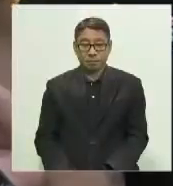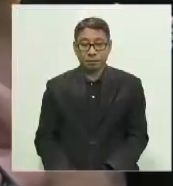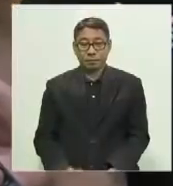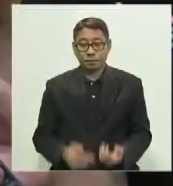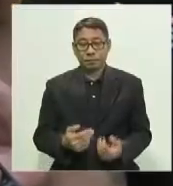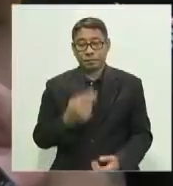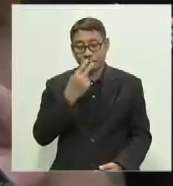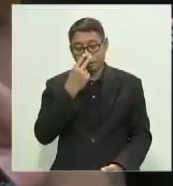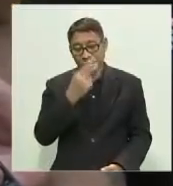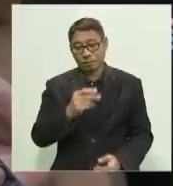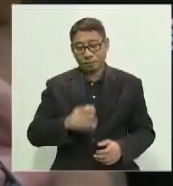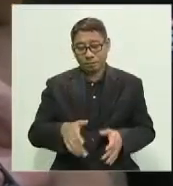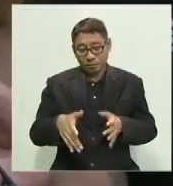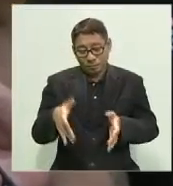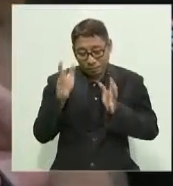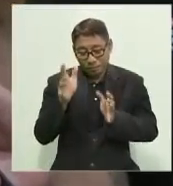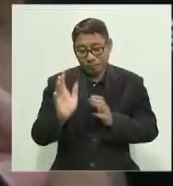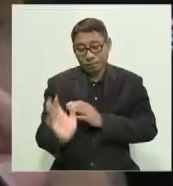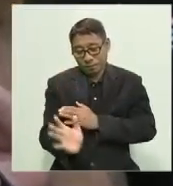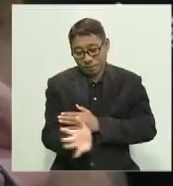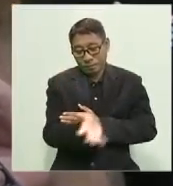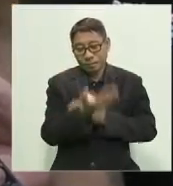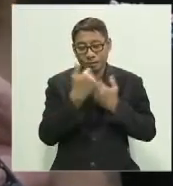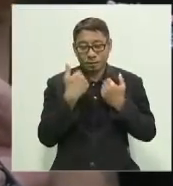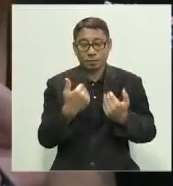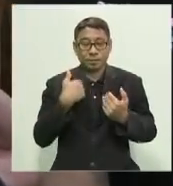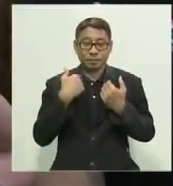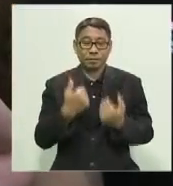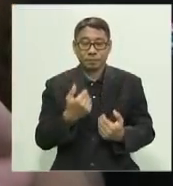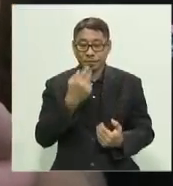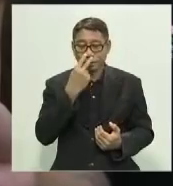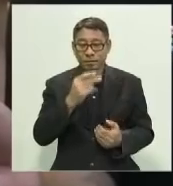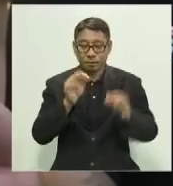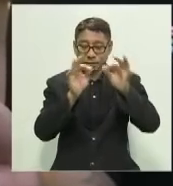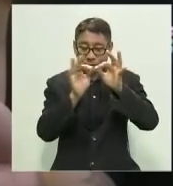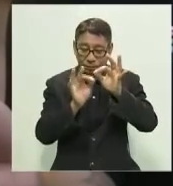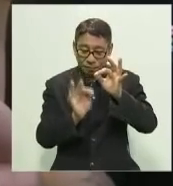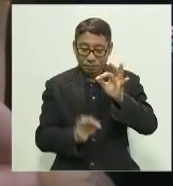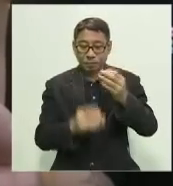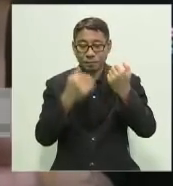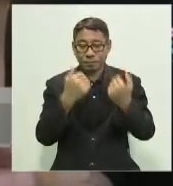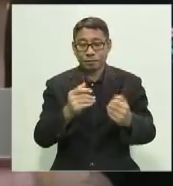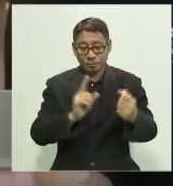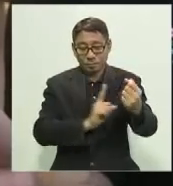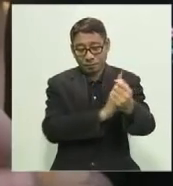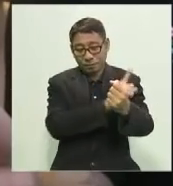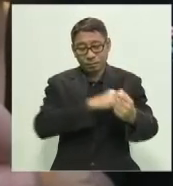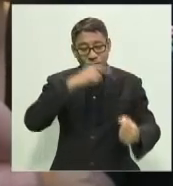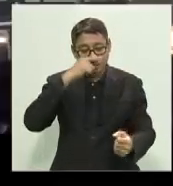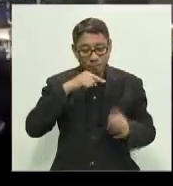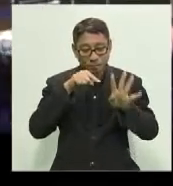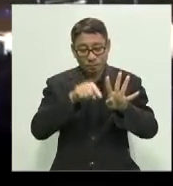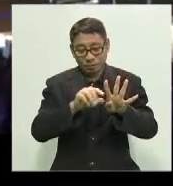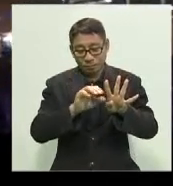ได้โยกกันแต่เช้าโยกมากได้โยกกันแต่เช้าเลยนะคะนั่นก็เป็นเนื้อหาในบางช่วงบางตอนของเพลง